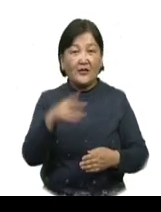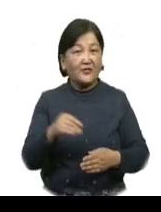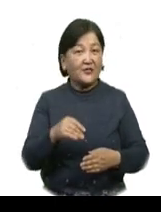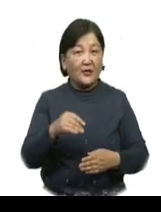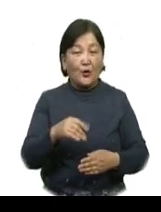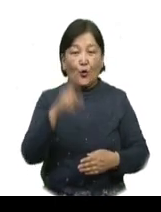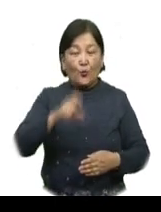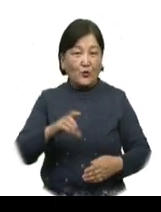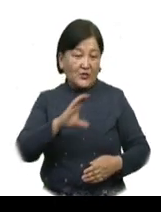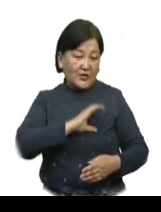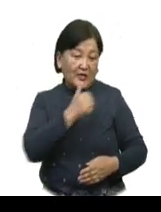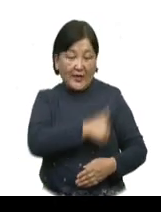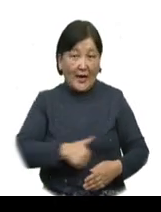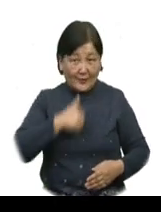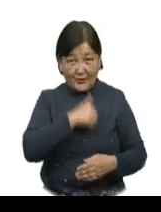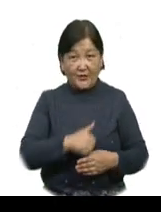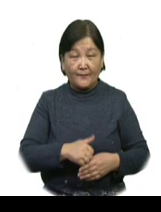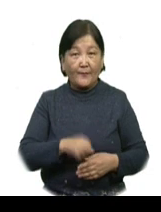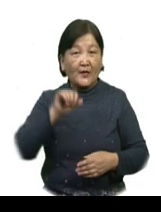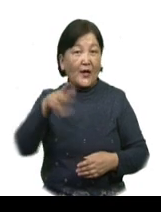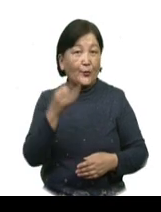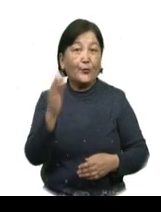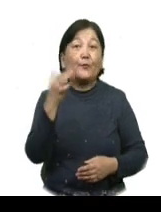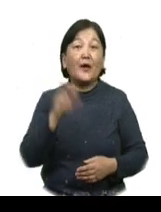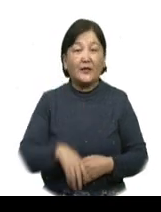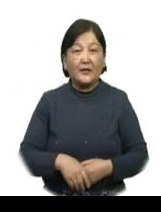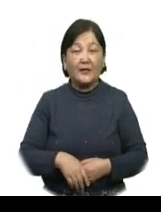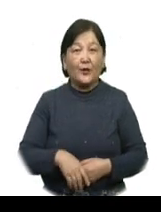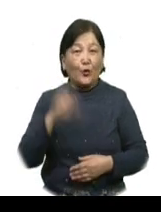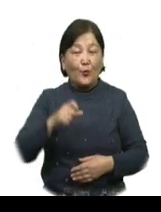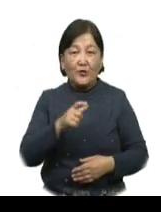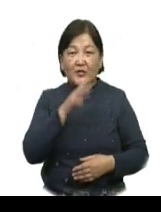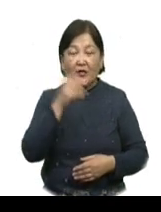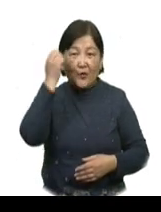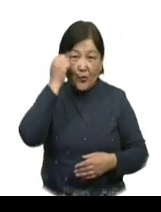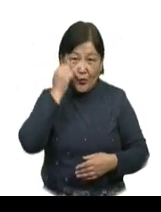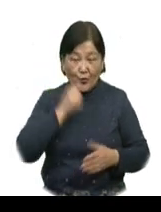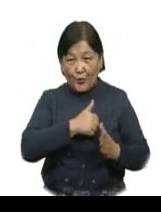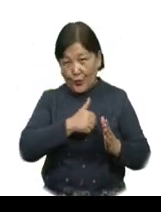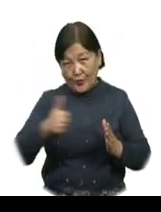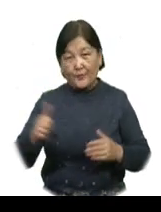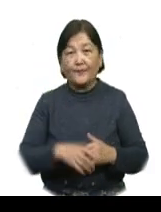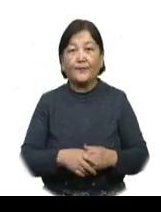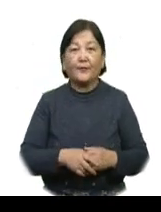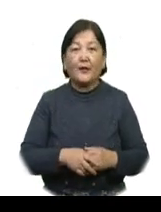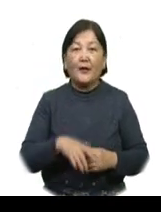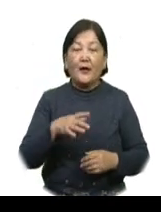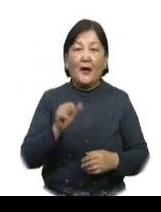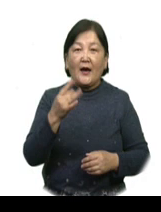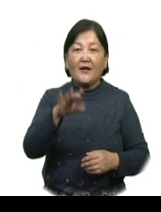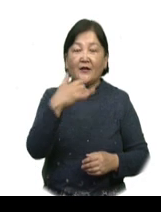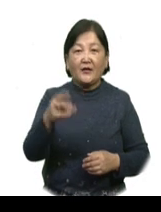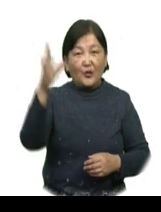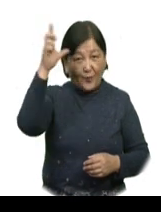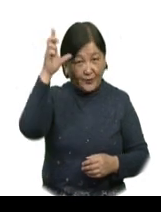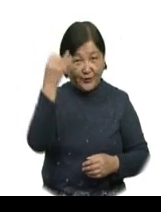ард иргэдийн сэтгэл ханамж, ард иргэдийн аюулгүй байдал, ард иргэдийн урт удаа нас, одоо ард иргэдийн